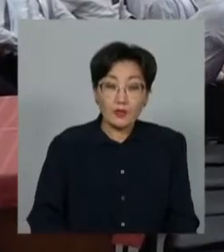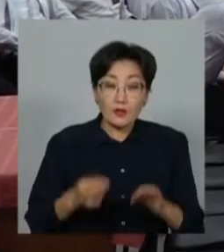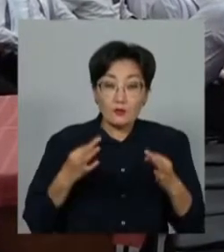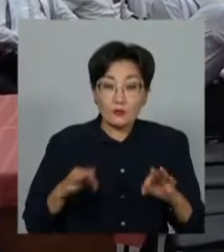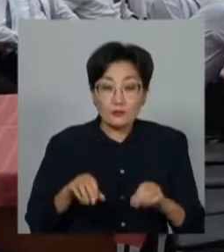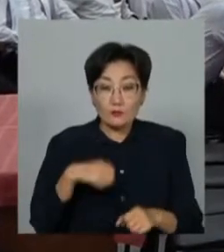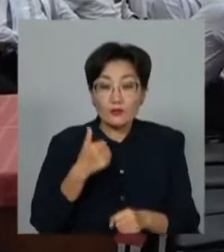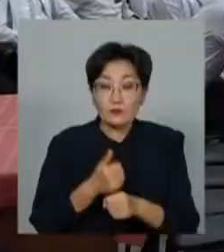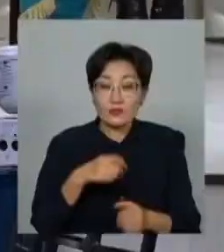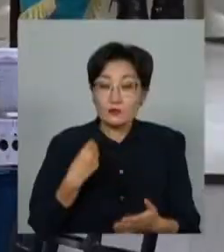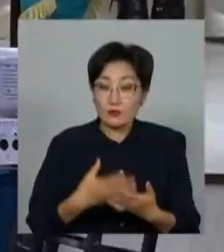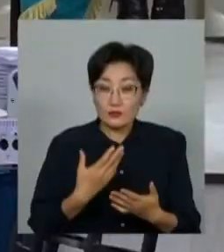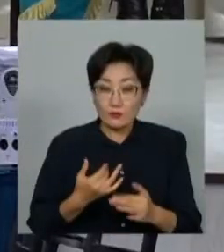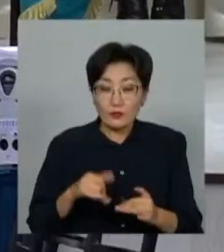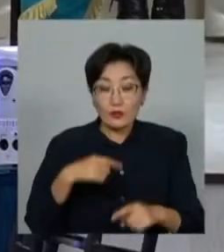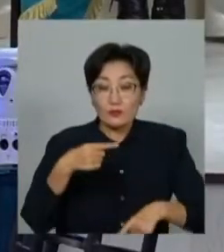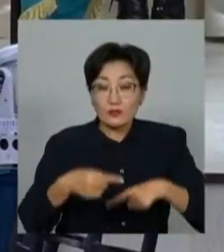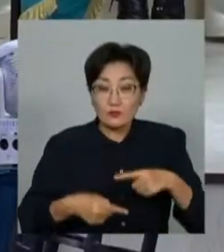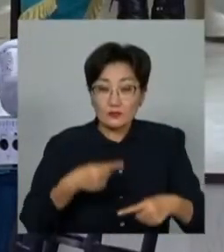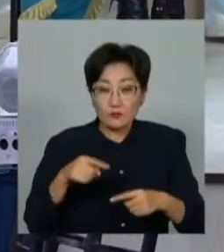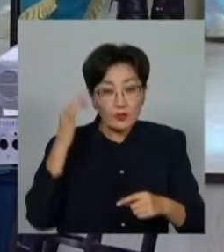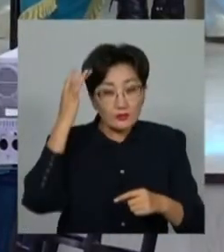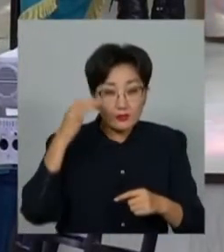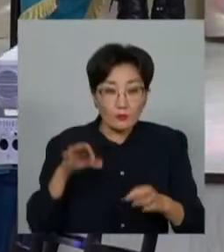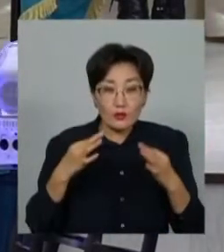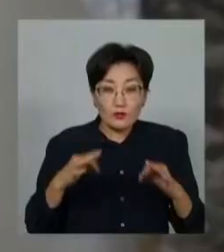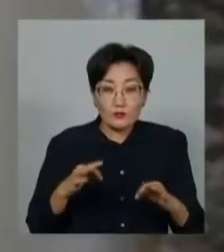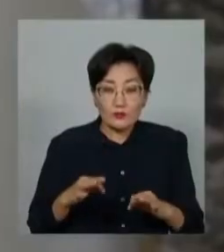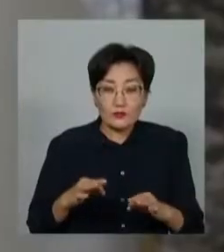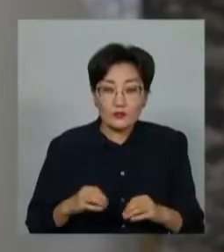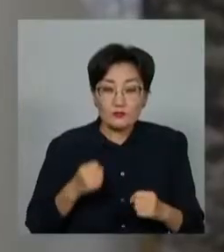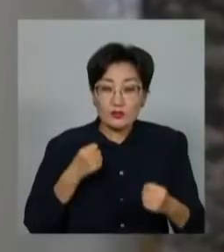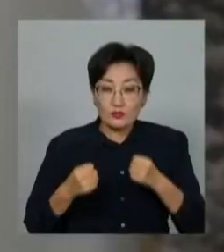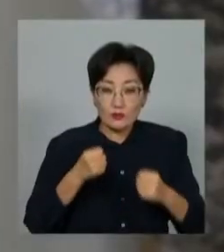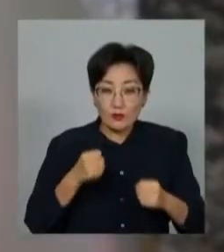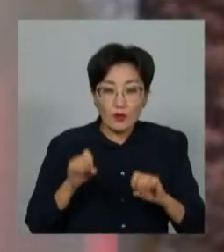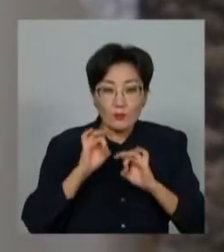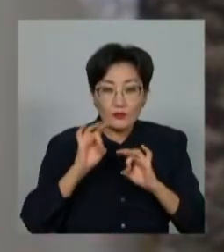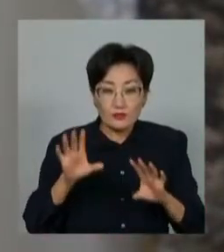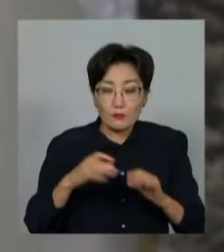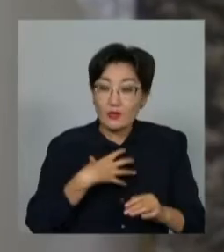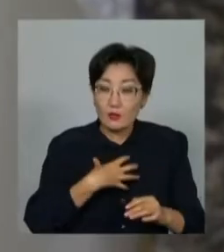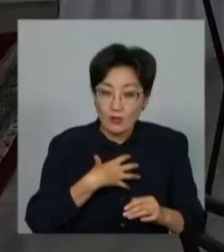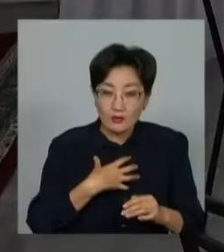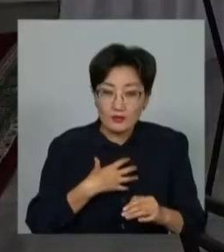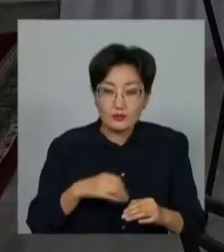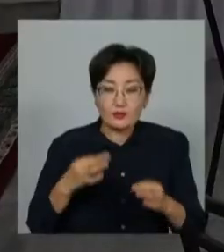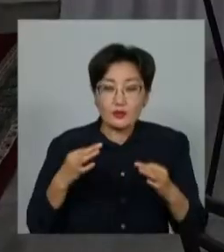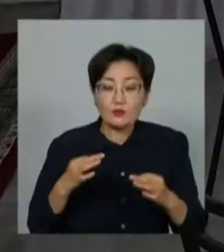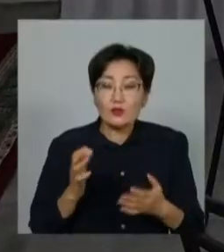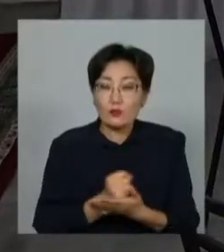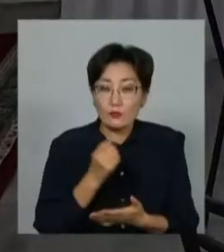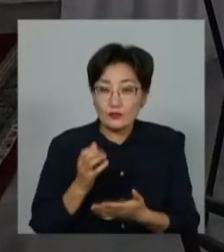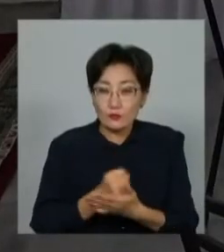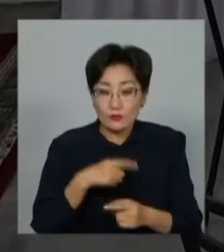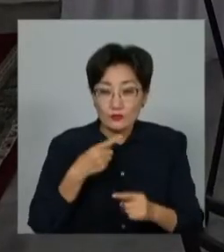Тәуелсіздік ең басты құндылығымыз. Ол ата-бабаларымыз аңсаған азаттықтың тұғыры нығая түскен, әйгілейтін, маңызды белес. Тәуелсіздіктің жетістіктерін